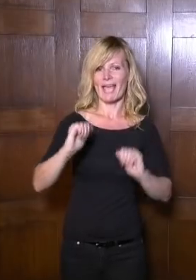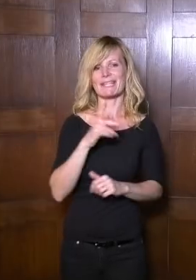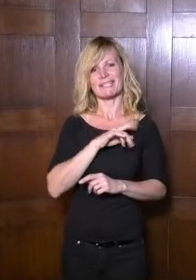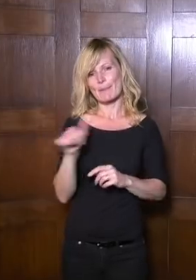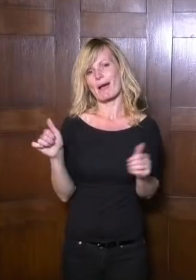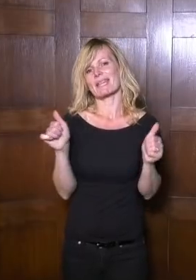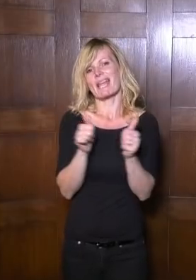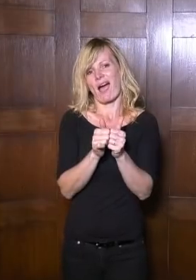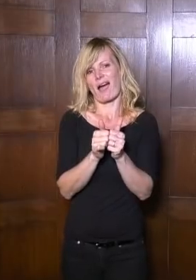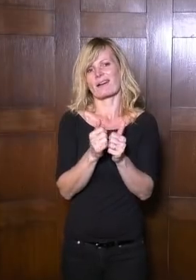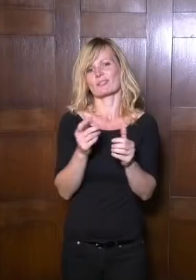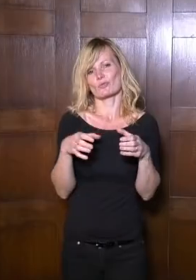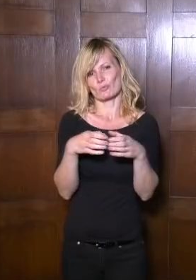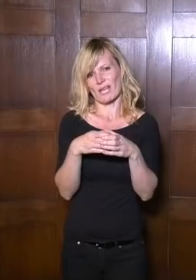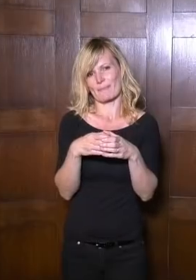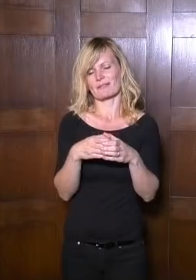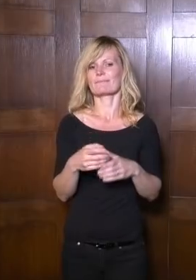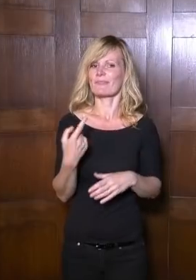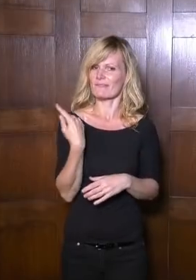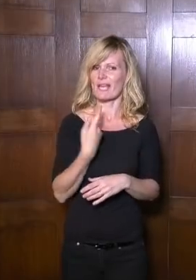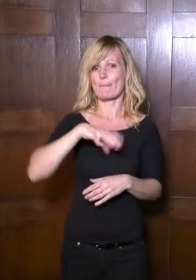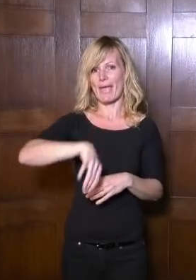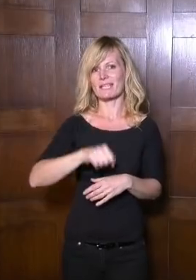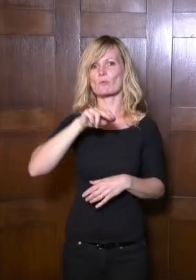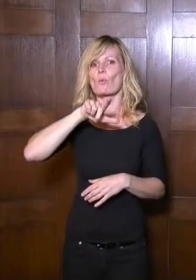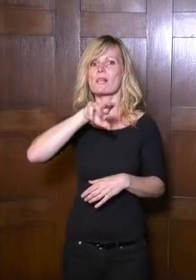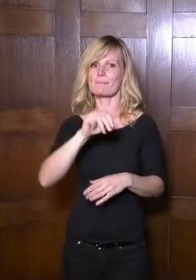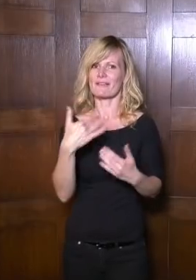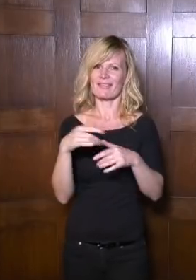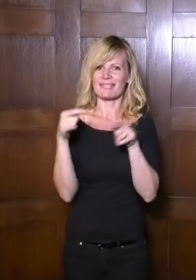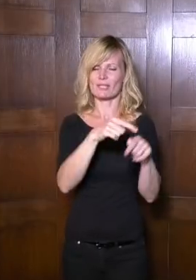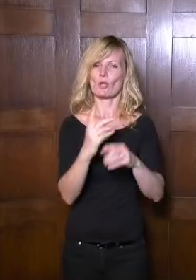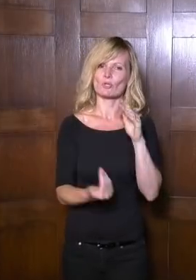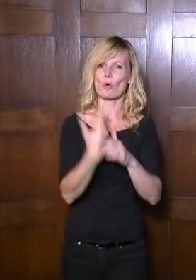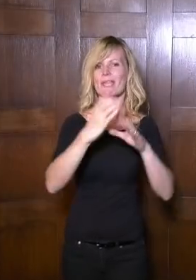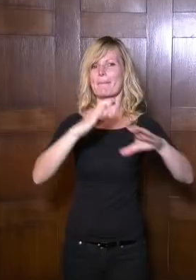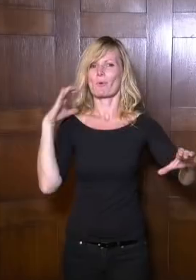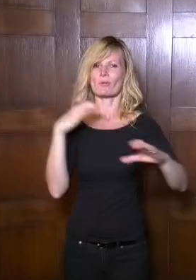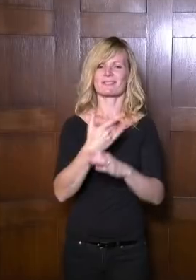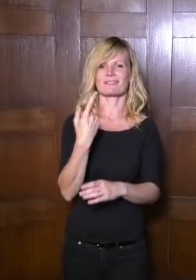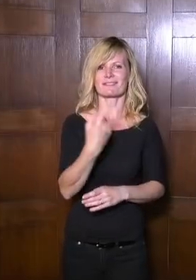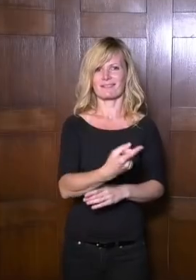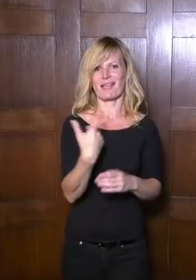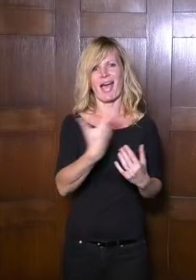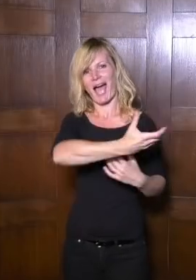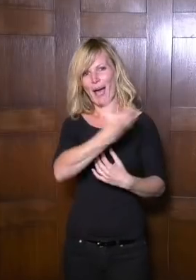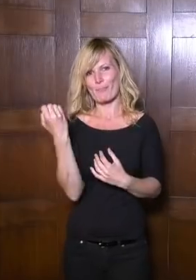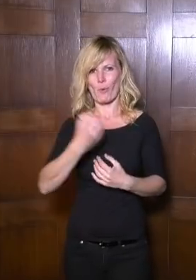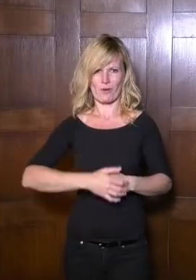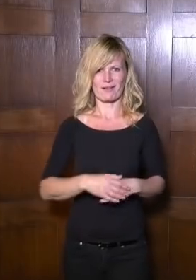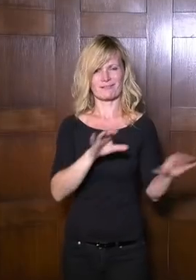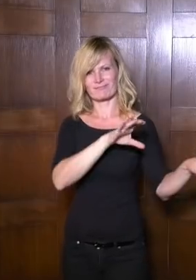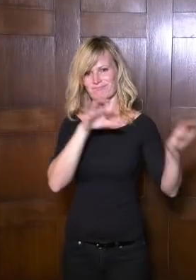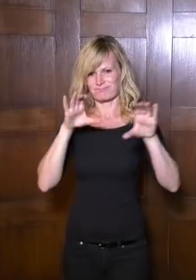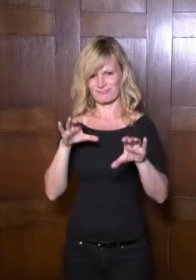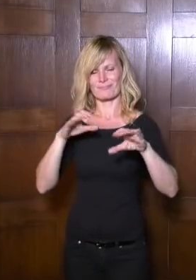Wir waren Mitte März in Ulm und haben uns unseren neuen niegelnagelneuen Setra-Bus abgeholt. Der Vorhang fiel. Wir haben alle gemeinsam